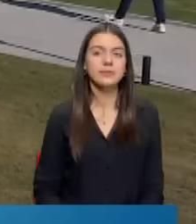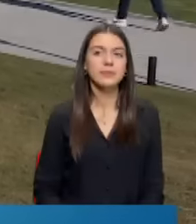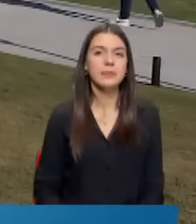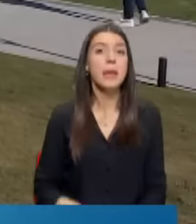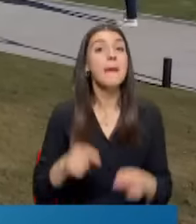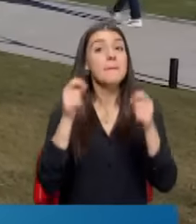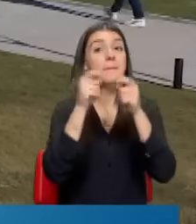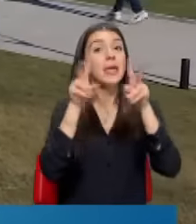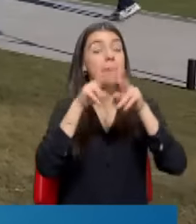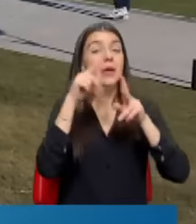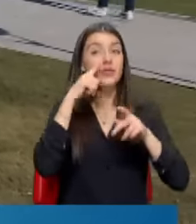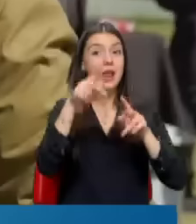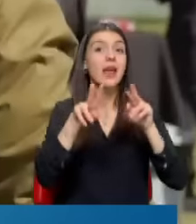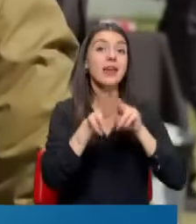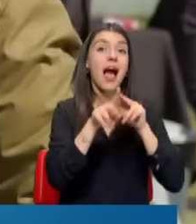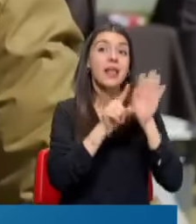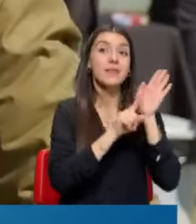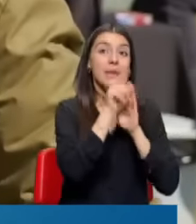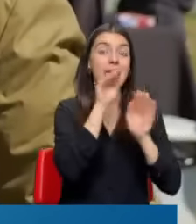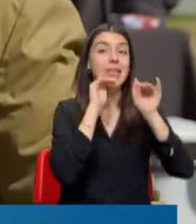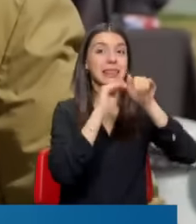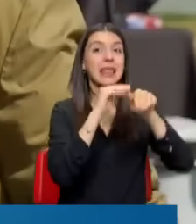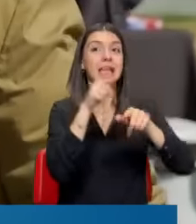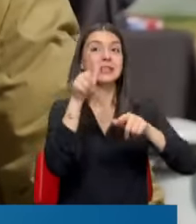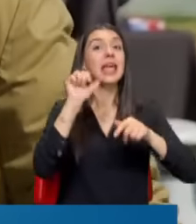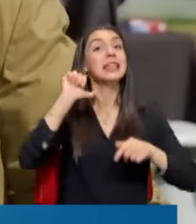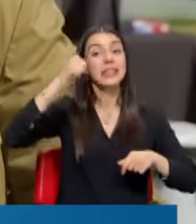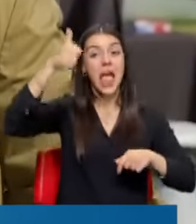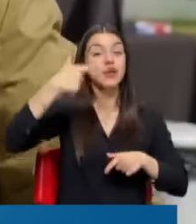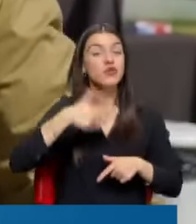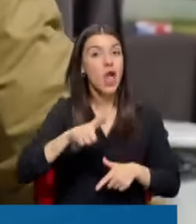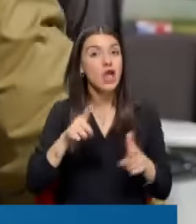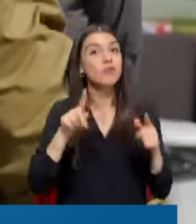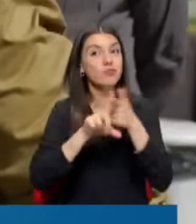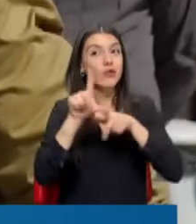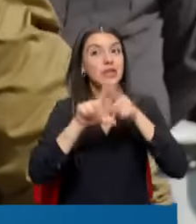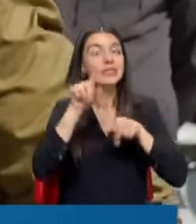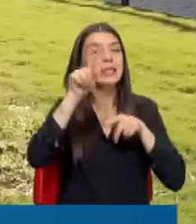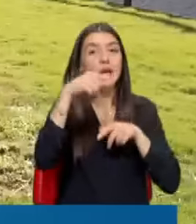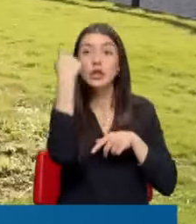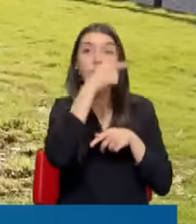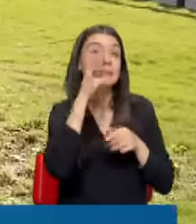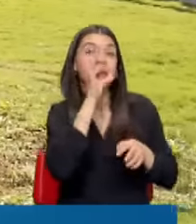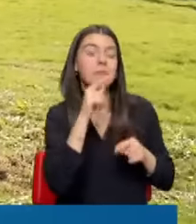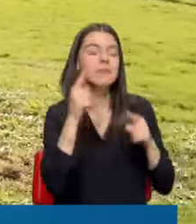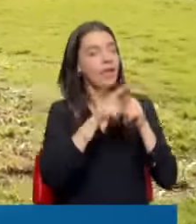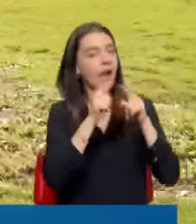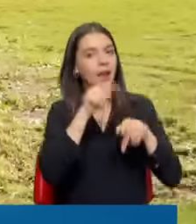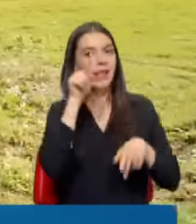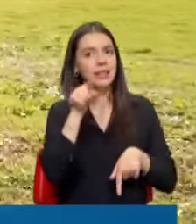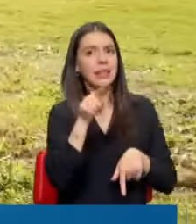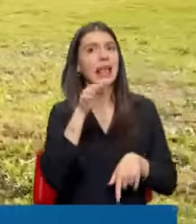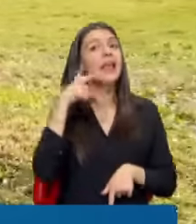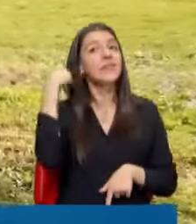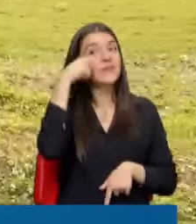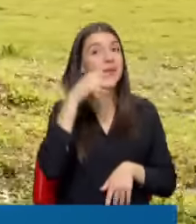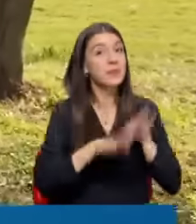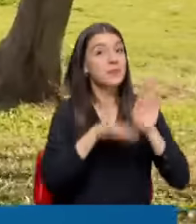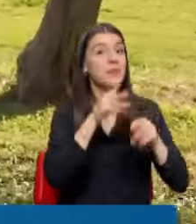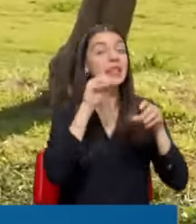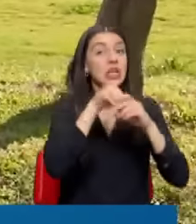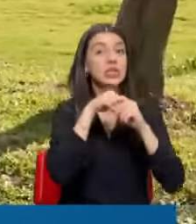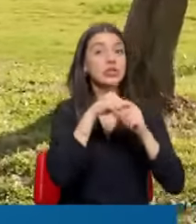Birleşmiş Milletler Kalkınma Programı desteğiyle yürütülen Yarının Köyleri projesinin yüzü Tarkan. Projenin lansman filmi için belirlenen